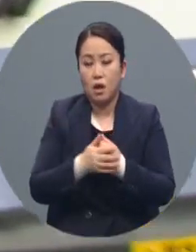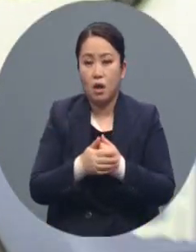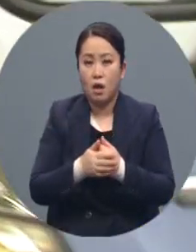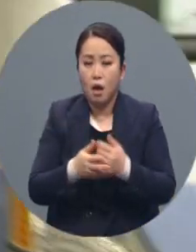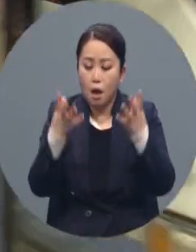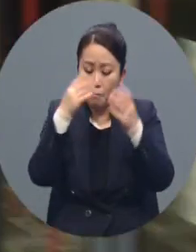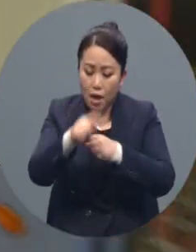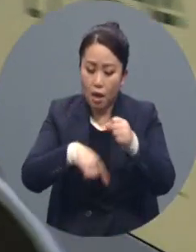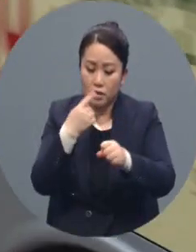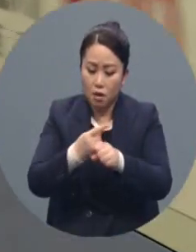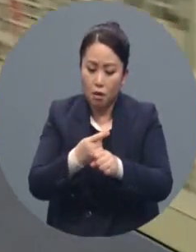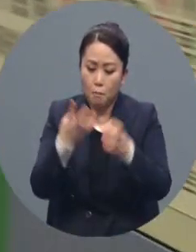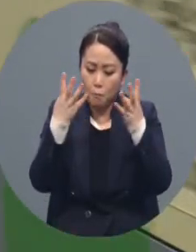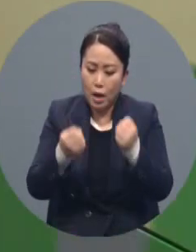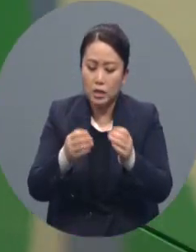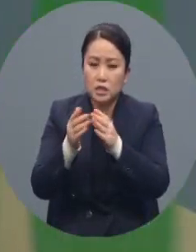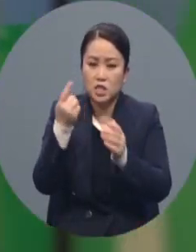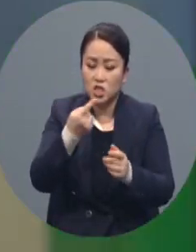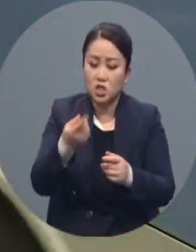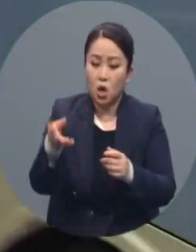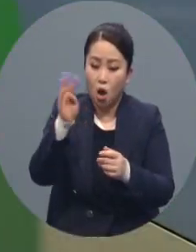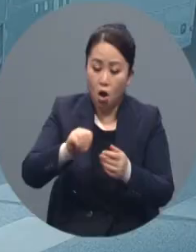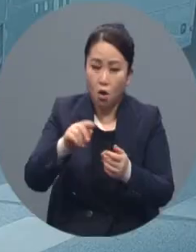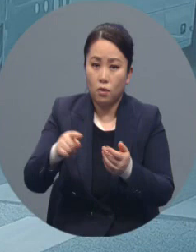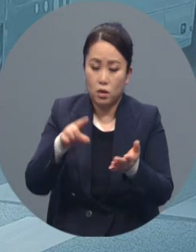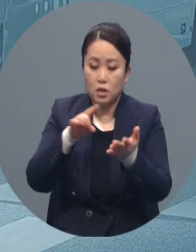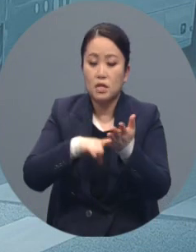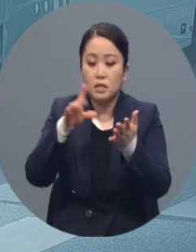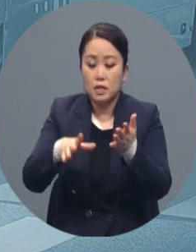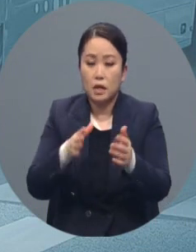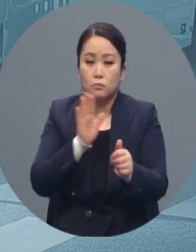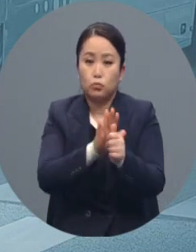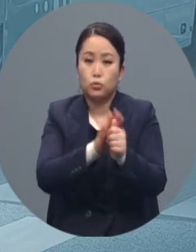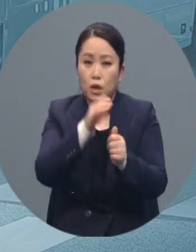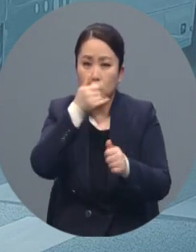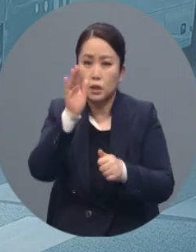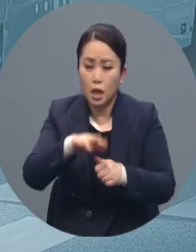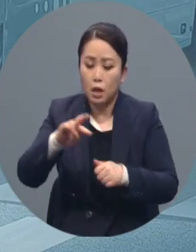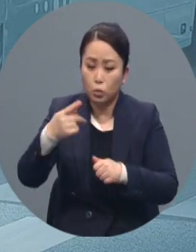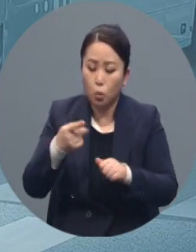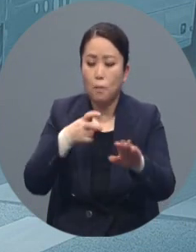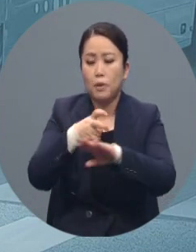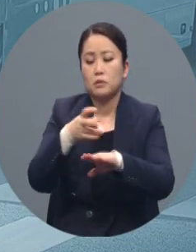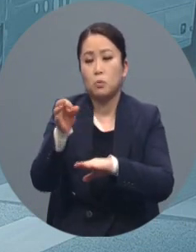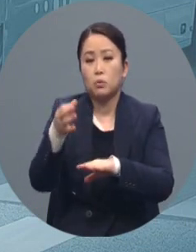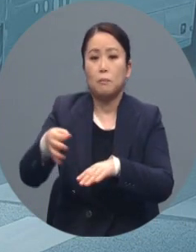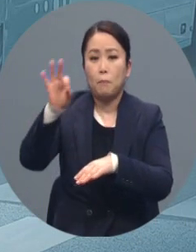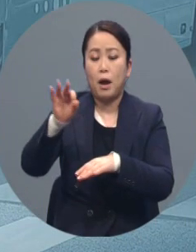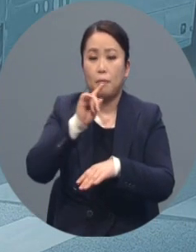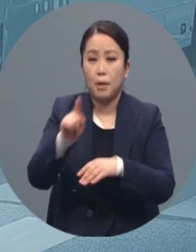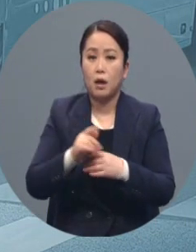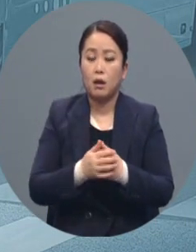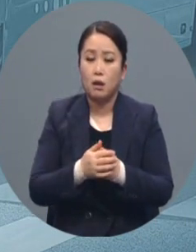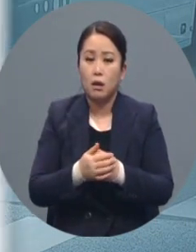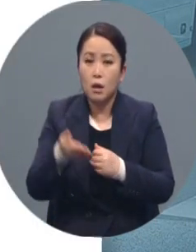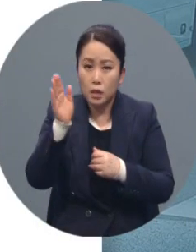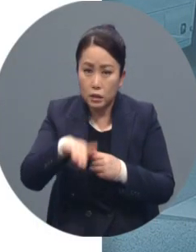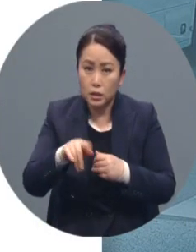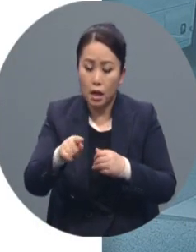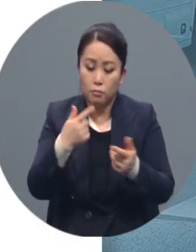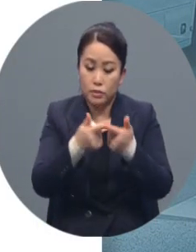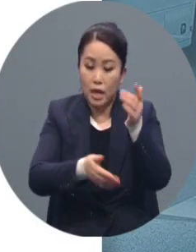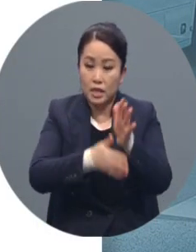세금이 투입되는데 요금 인상까지 더해지는 겁니다. 지난해 부산시는 인가된 버스 대수와 운행 횟수에